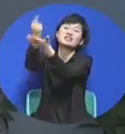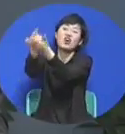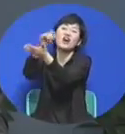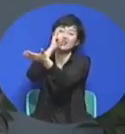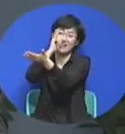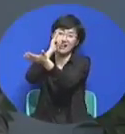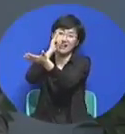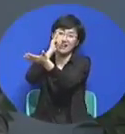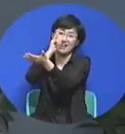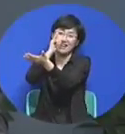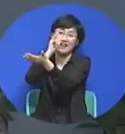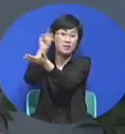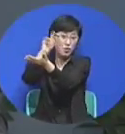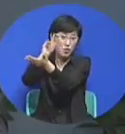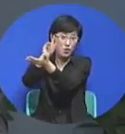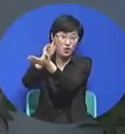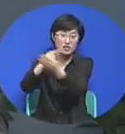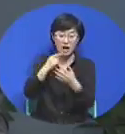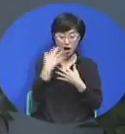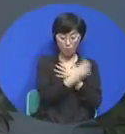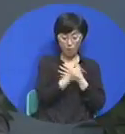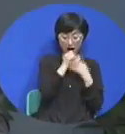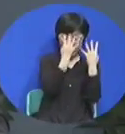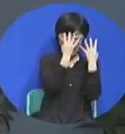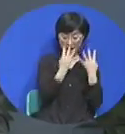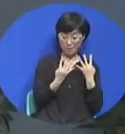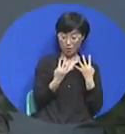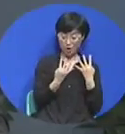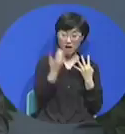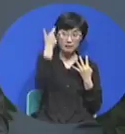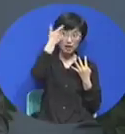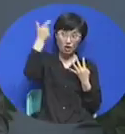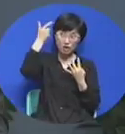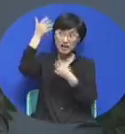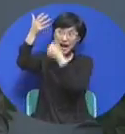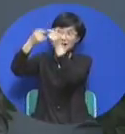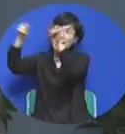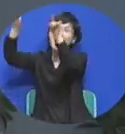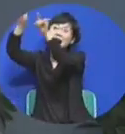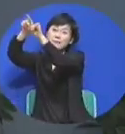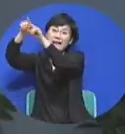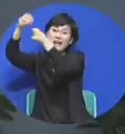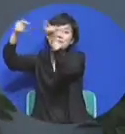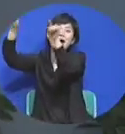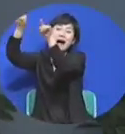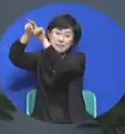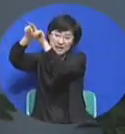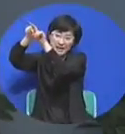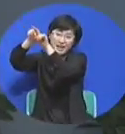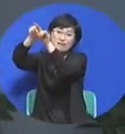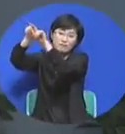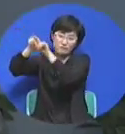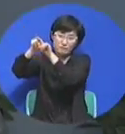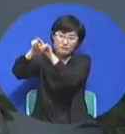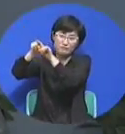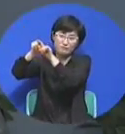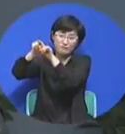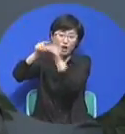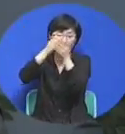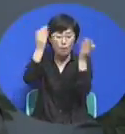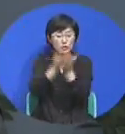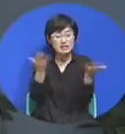me strength. 내게 능력 주시는 자 안에서 모든 것을 할 수 있느니라. And I can do all things through him who gives me